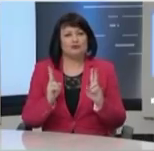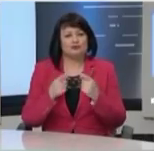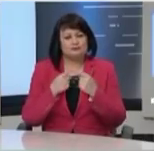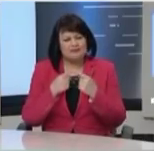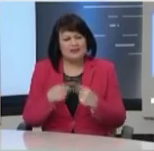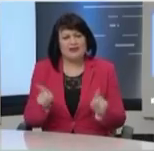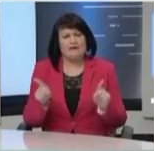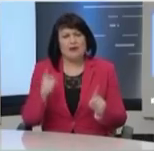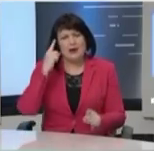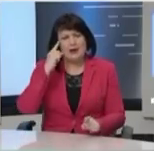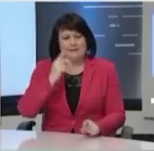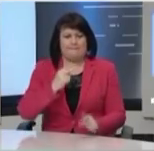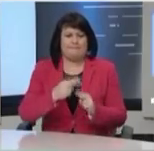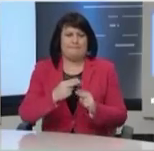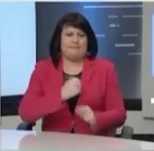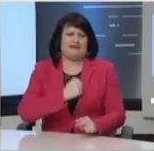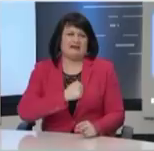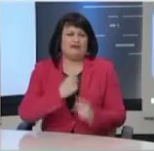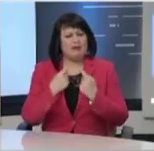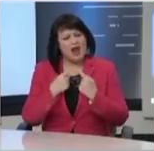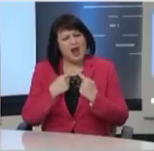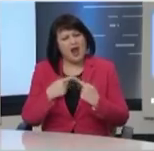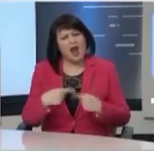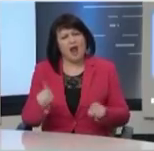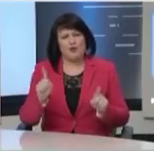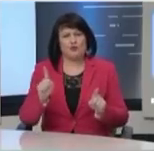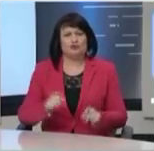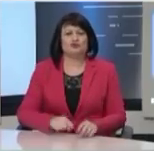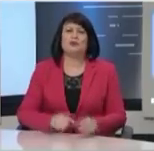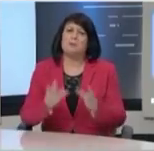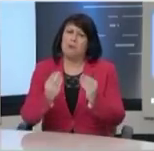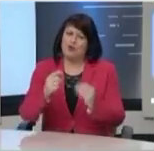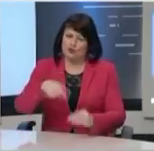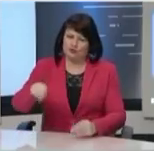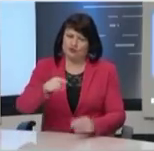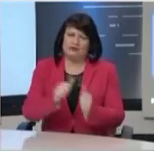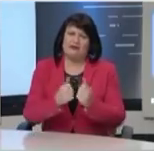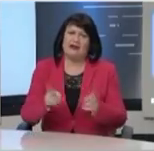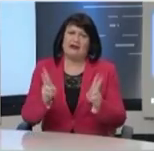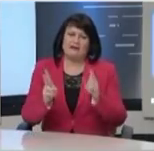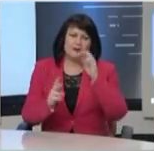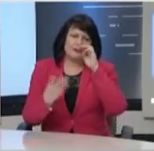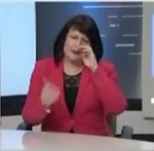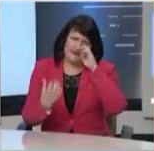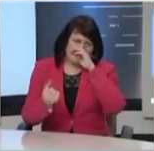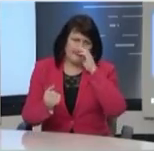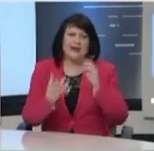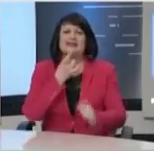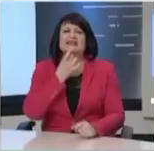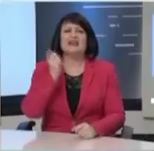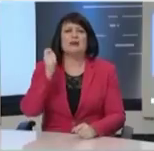χωρίζει η ιδεολογική άβυσο. Όμως με αρκετούς από αυτούς υπάρχει